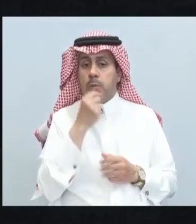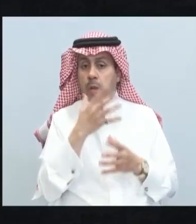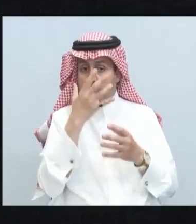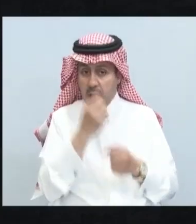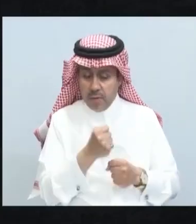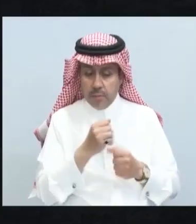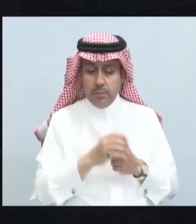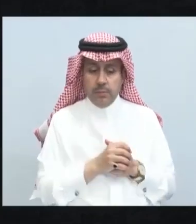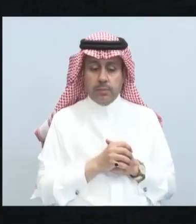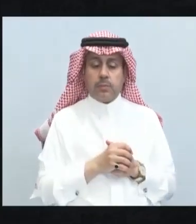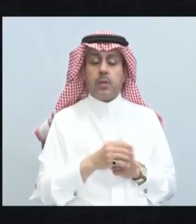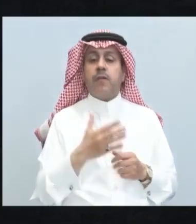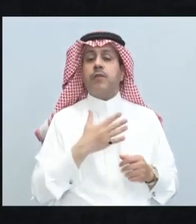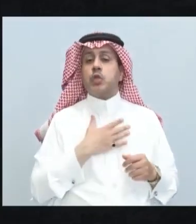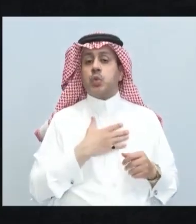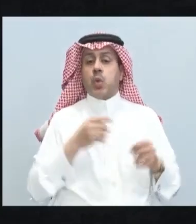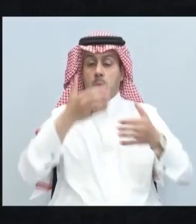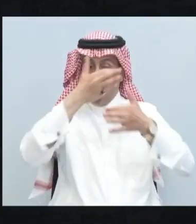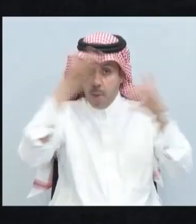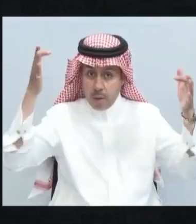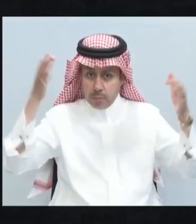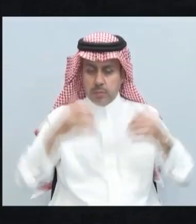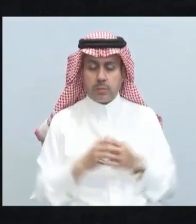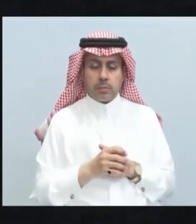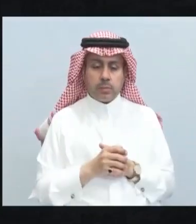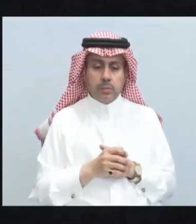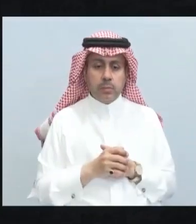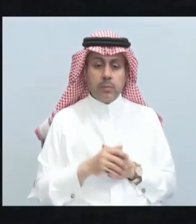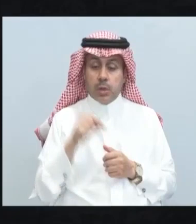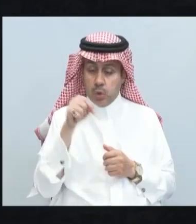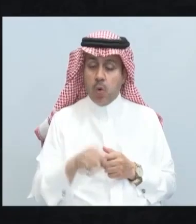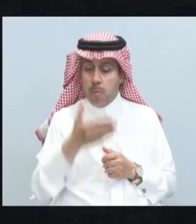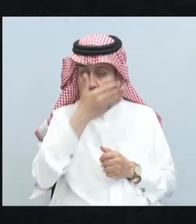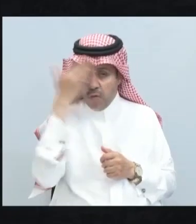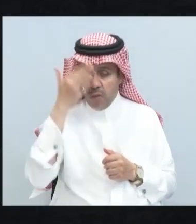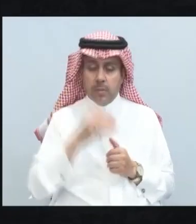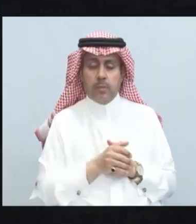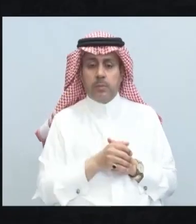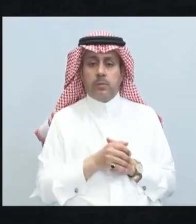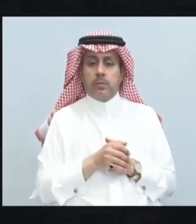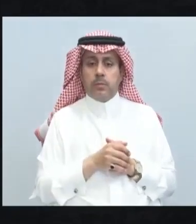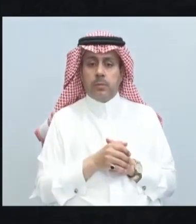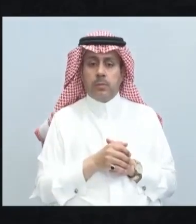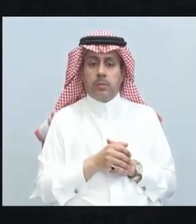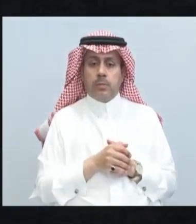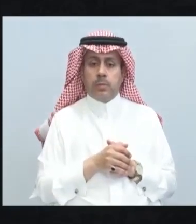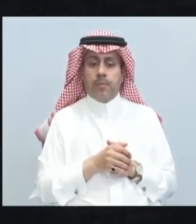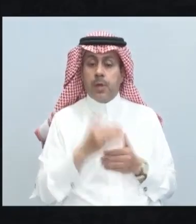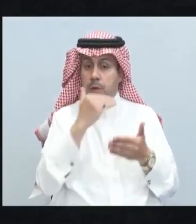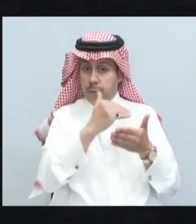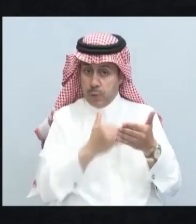محفوظ في صدور اهل العلم سيكون محفوظا وكذلك في